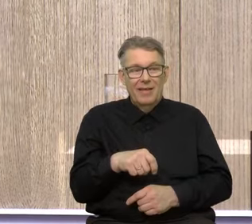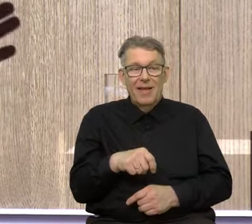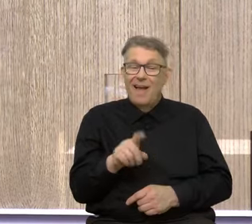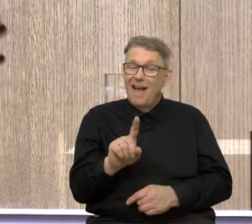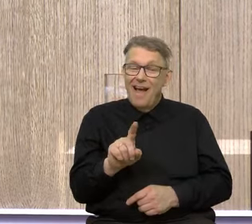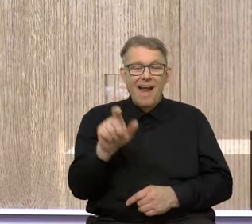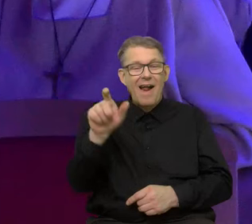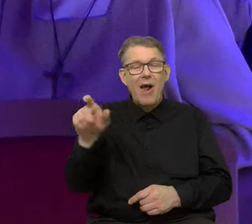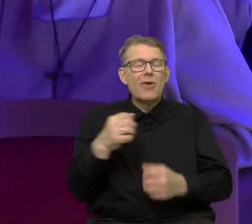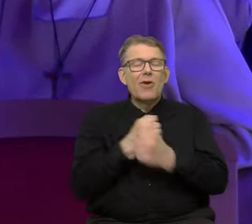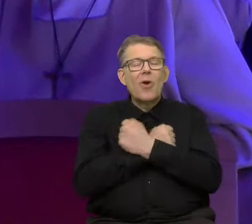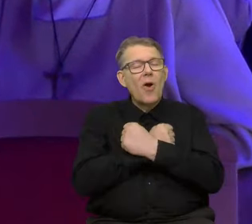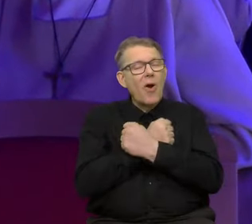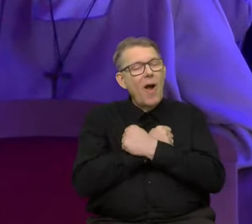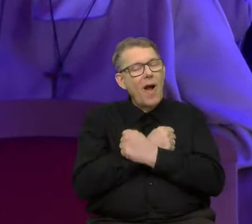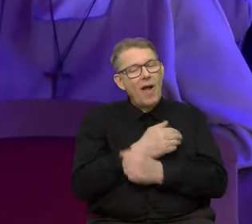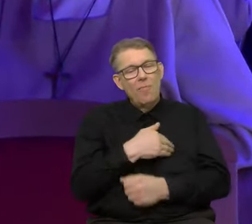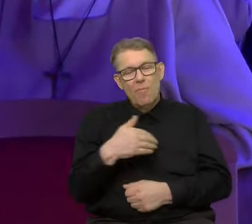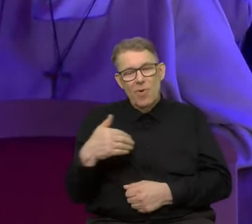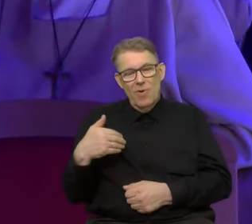Ale oni kochają Polskę.